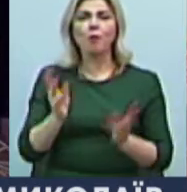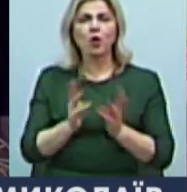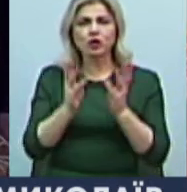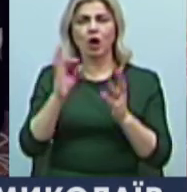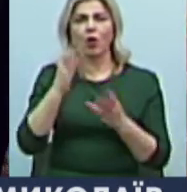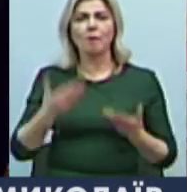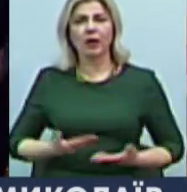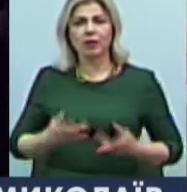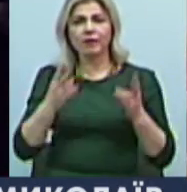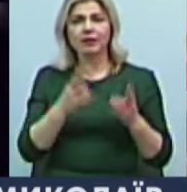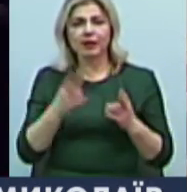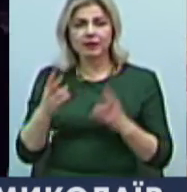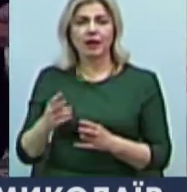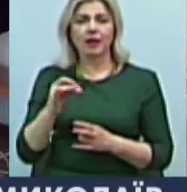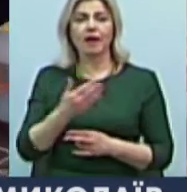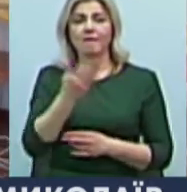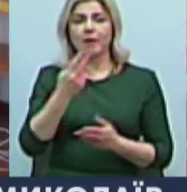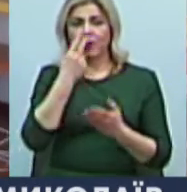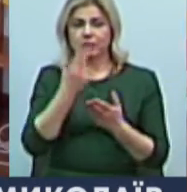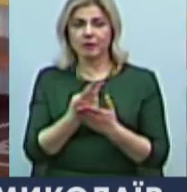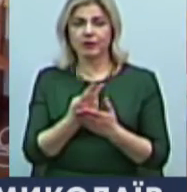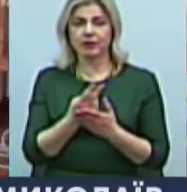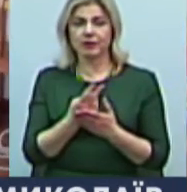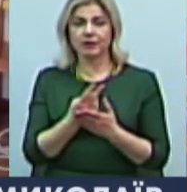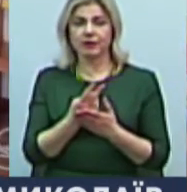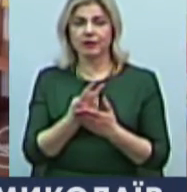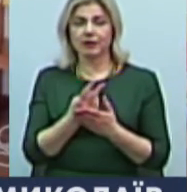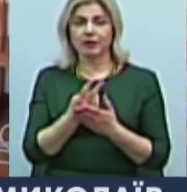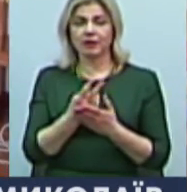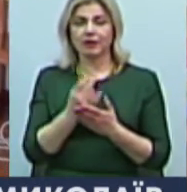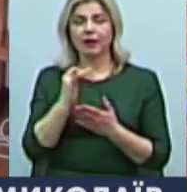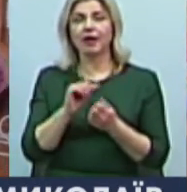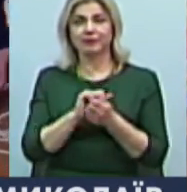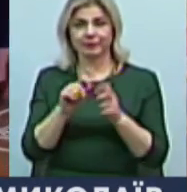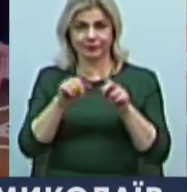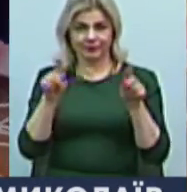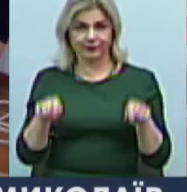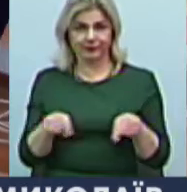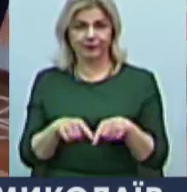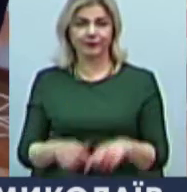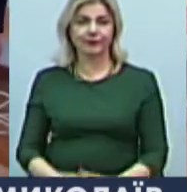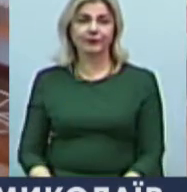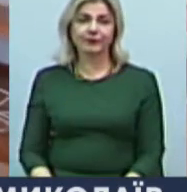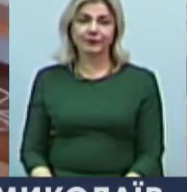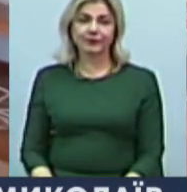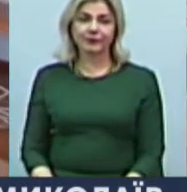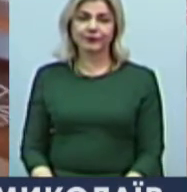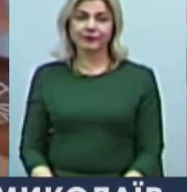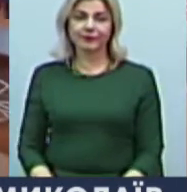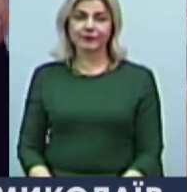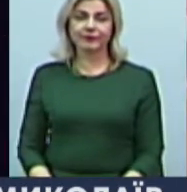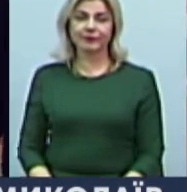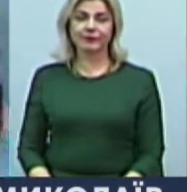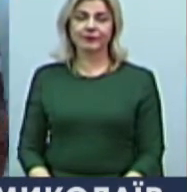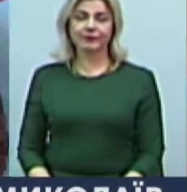а вся безпечність дітка, ви посмотрите в уголочок. А научить вам ще така книжечка, яка потім вам по-українськи почитає.